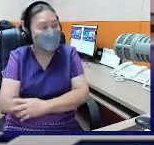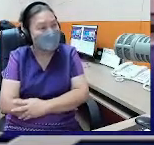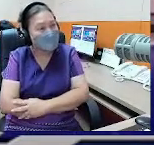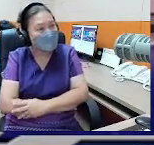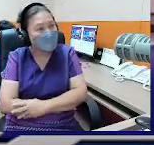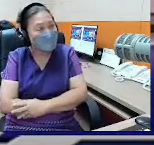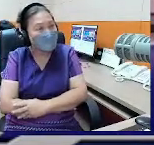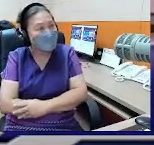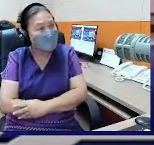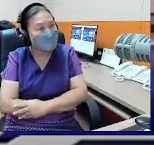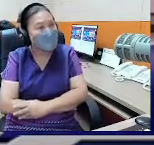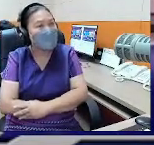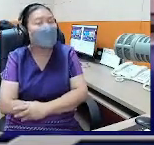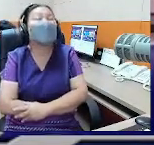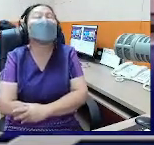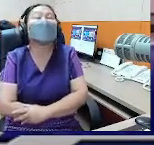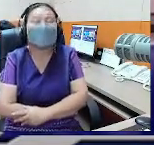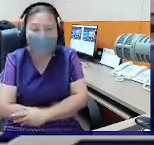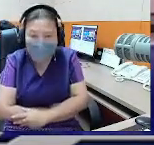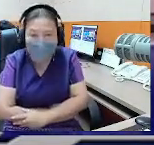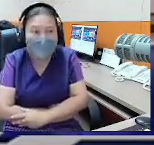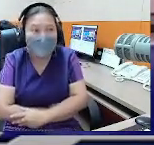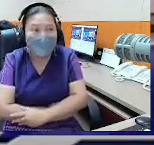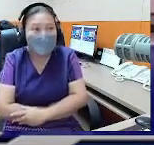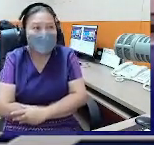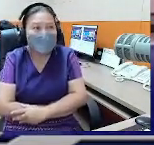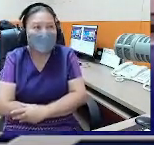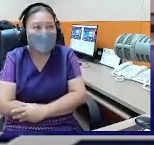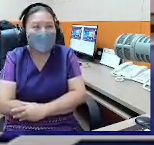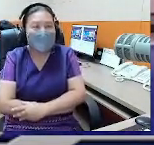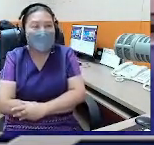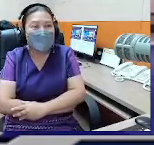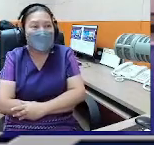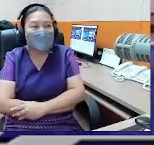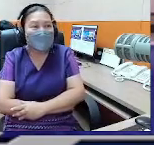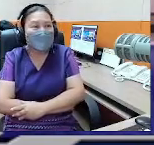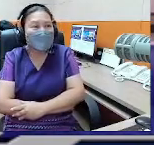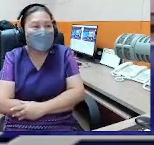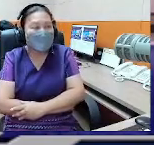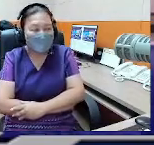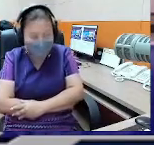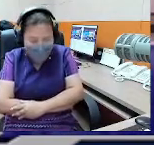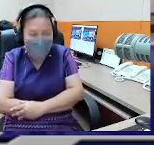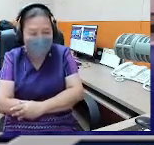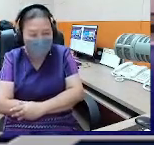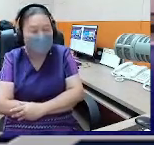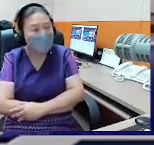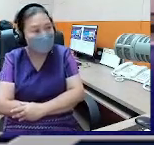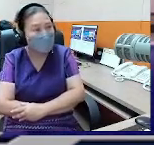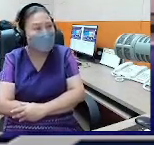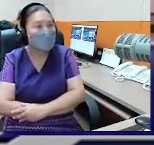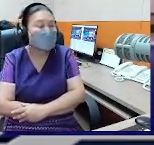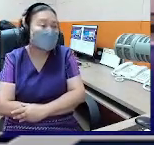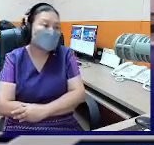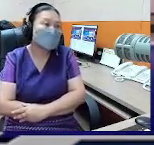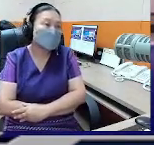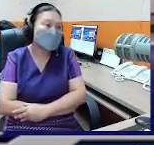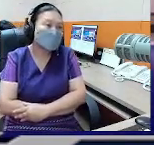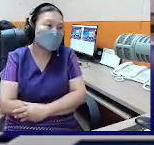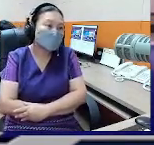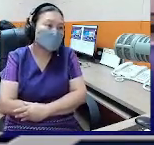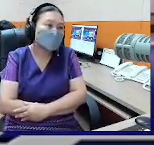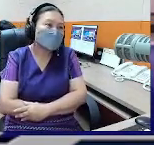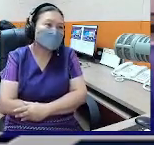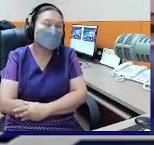ติดต่อไปที่เบอร์โทรของมหาวิทยาลัยที่ได้ให้ไว้เมื่อกี้ติดต่อฝ่ายประชาสัมพันธ์เพื่อสอบถามค่าใช้จ่ายนะคะเพราะว่าอาจจะต้องมีค่าใช้จ่ายเล็กน้อ